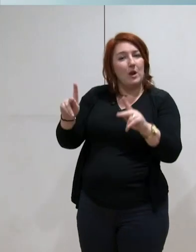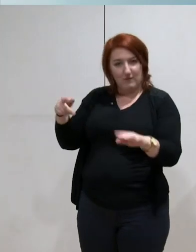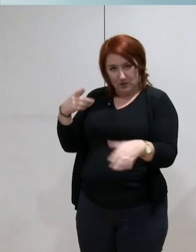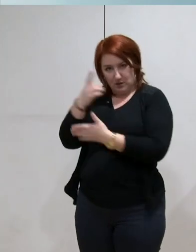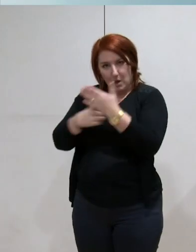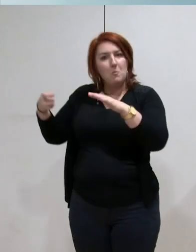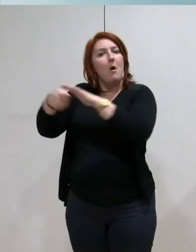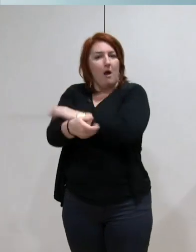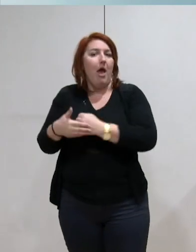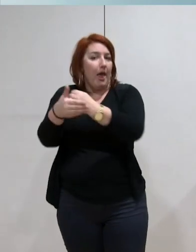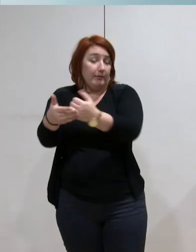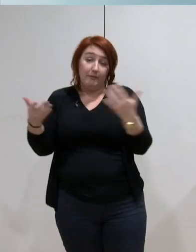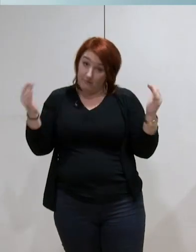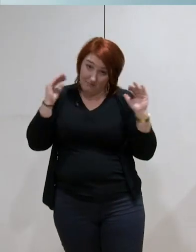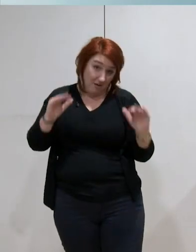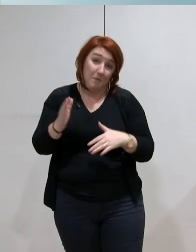remercie